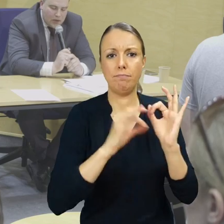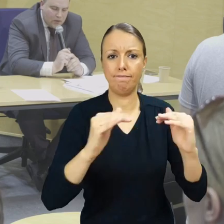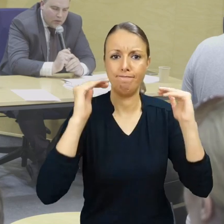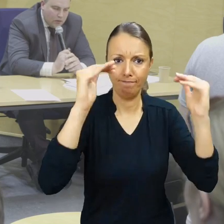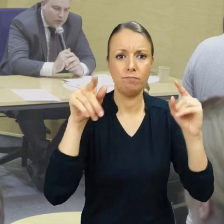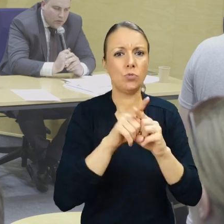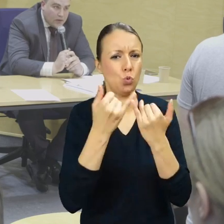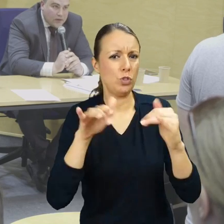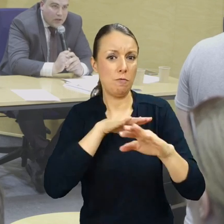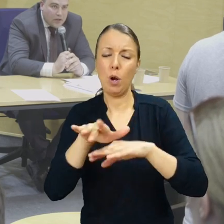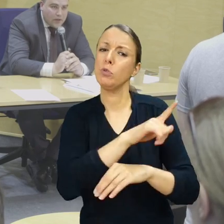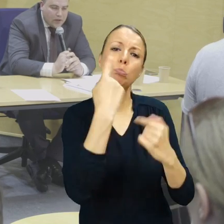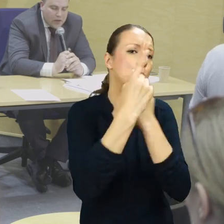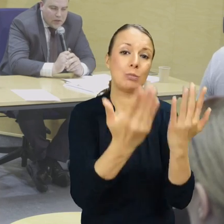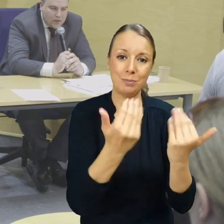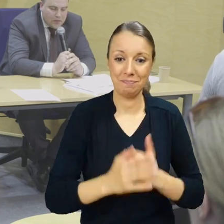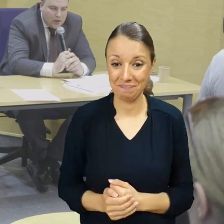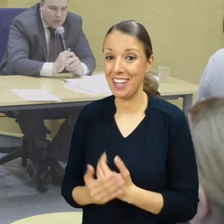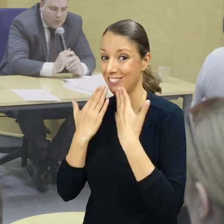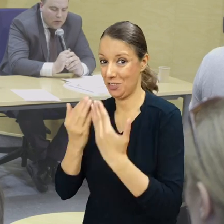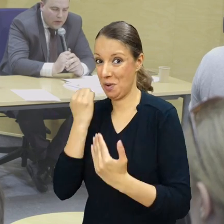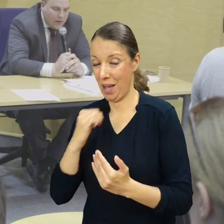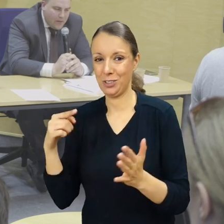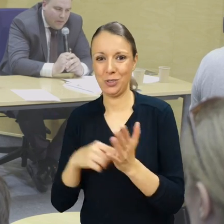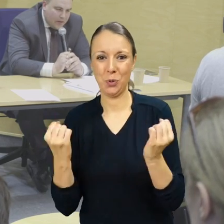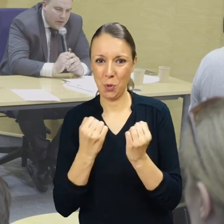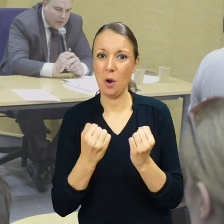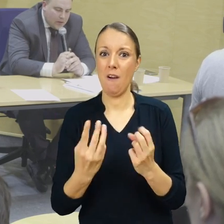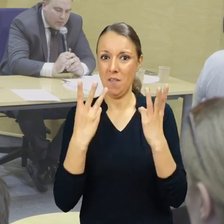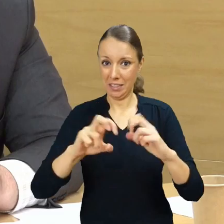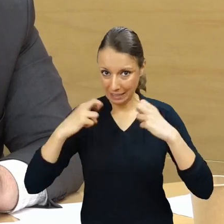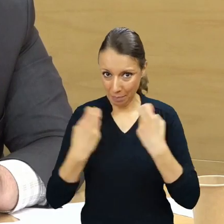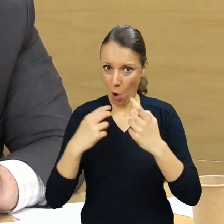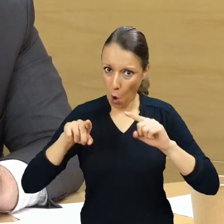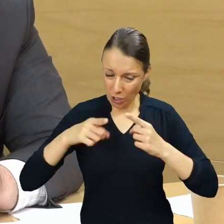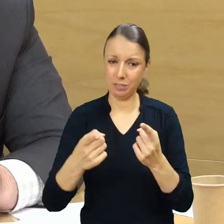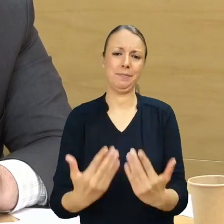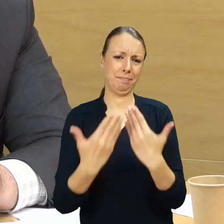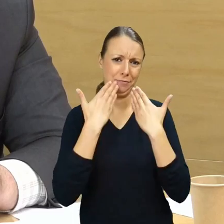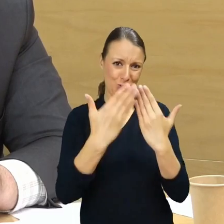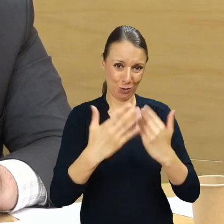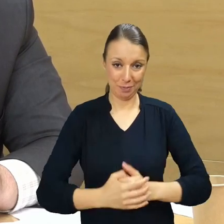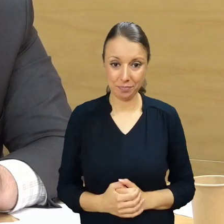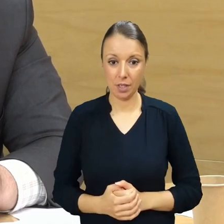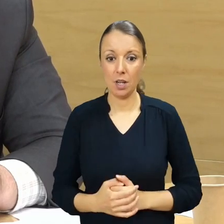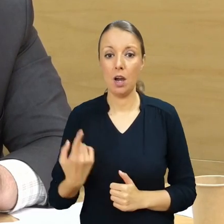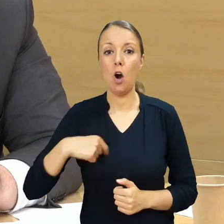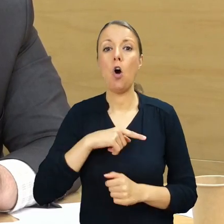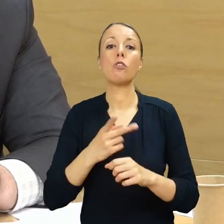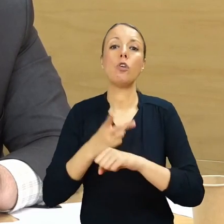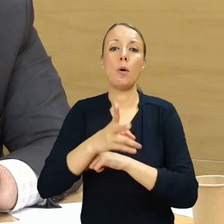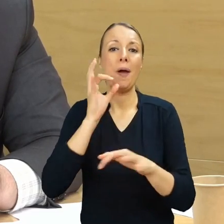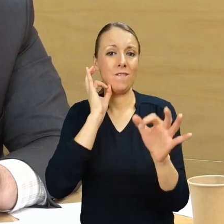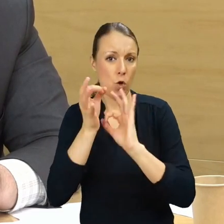procedurę. Bardzo dziękuję. Dziękuję za zorganizowanie tego ważnego seminarium. Dla nas dostęp do informacji jest przede wszystkim narzędziem badawczym. My